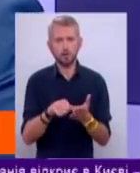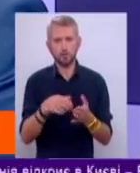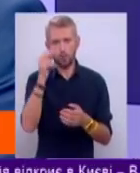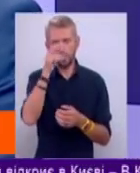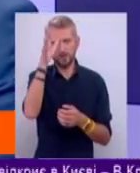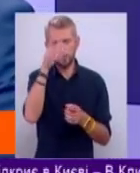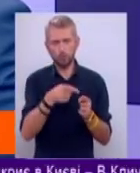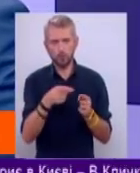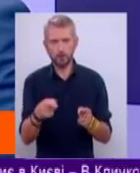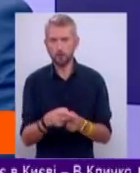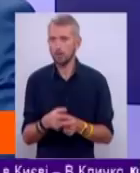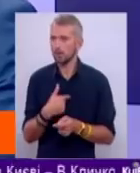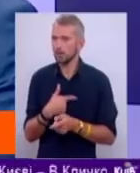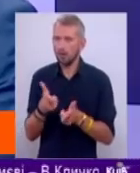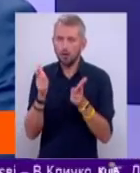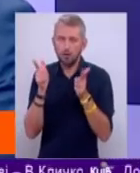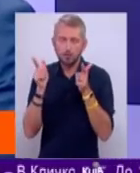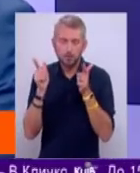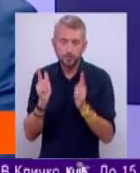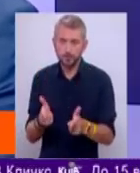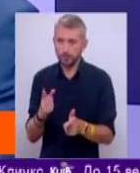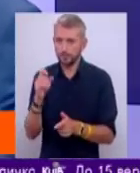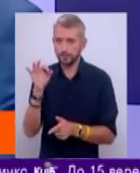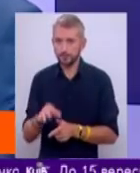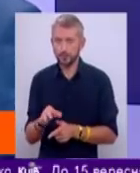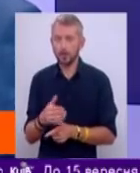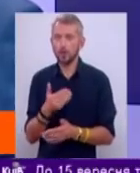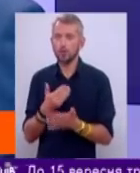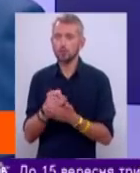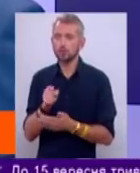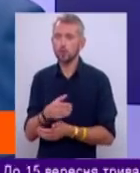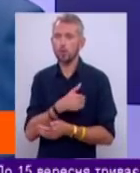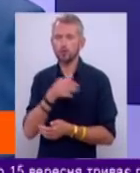процесу. Погоджуюся з усім, що ви сказали, але ось я тут хотів би згадати